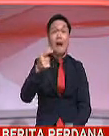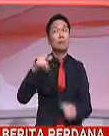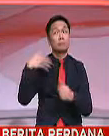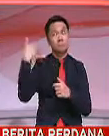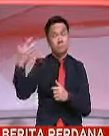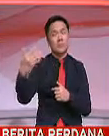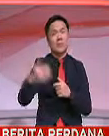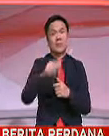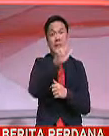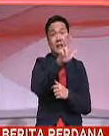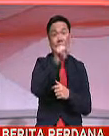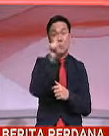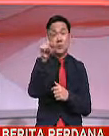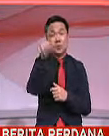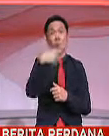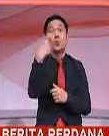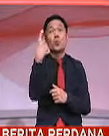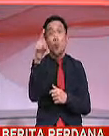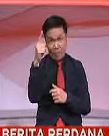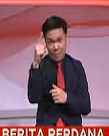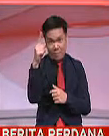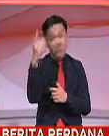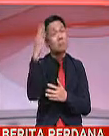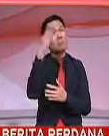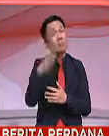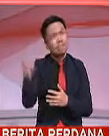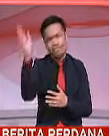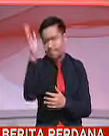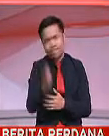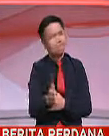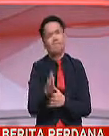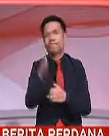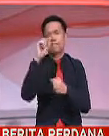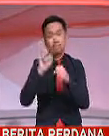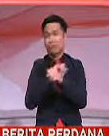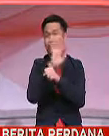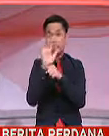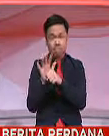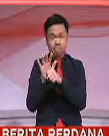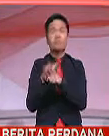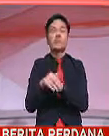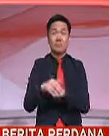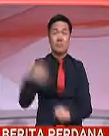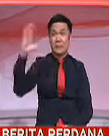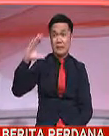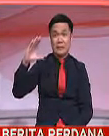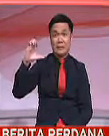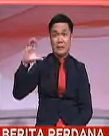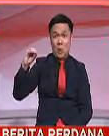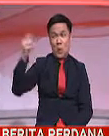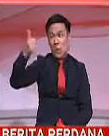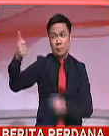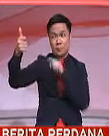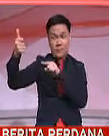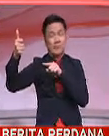pada 30 hingga 1 November yang dibatalkan berikutan pandemik COVID-19. Ketua Pegawai Eksekutif SIC